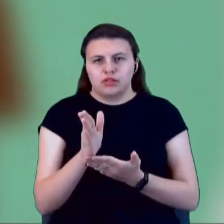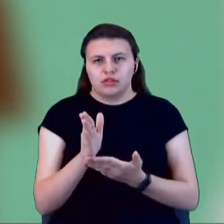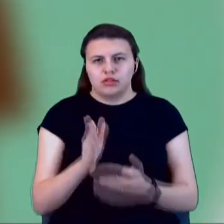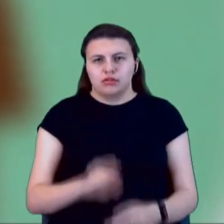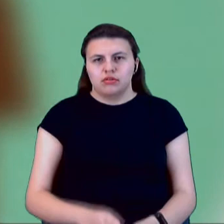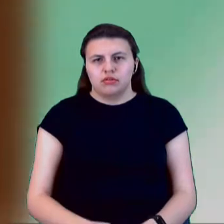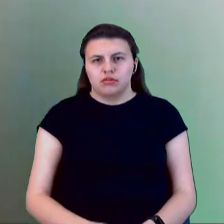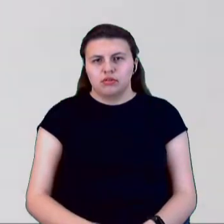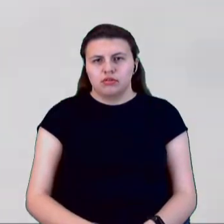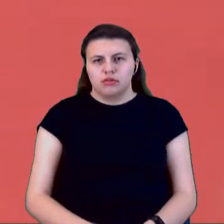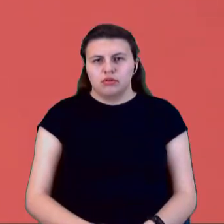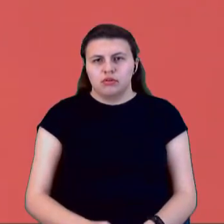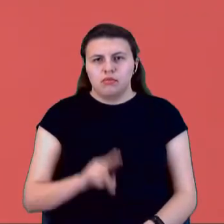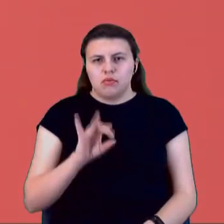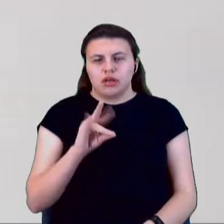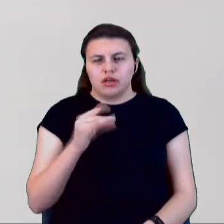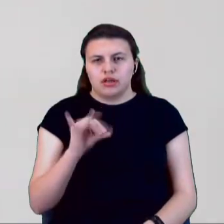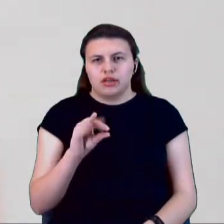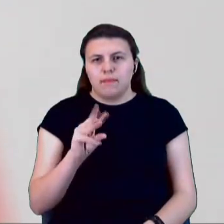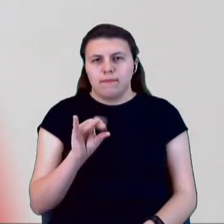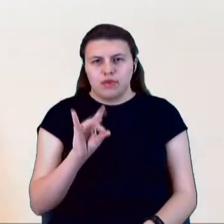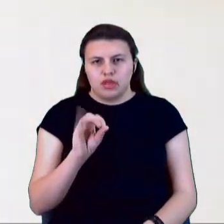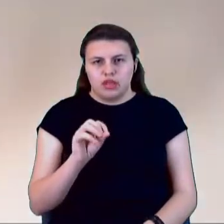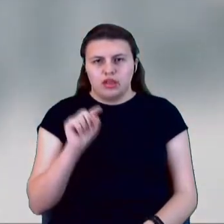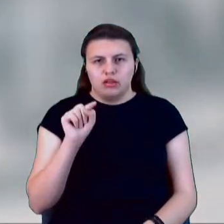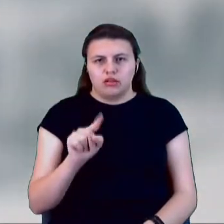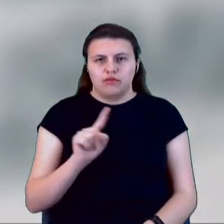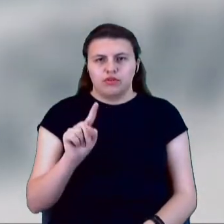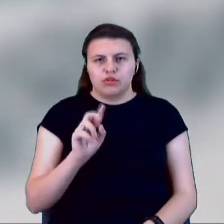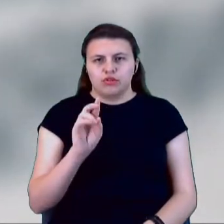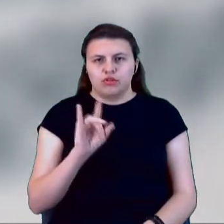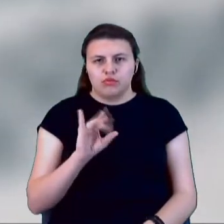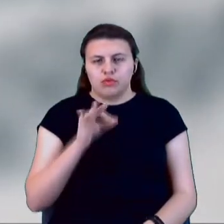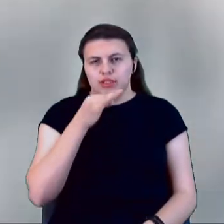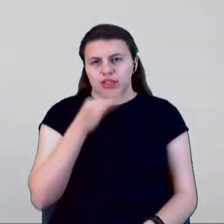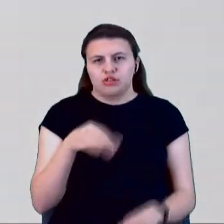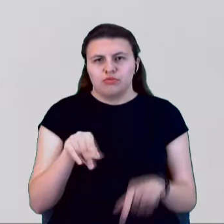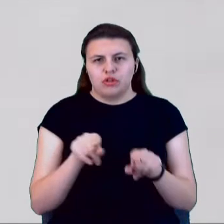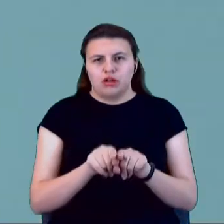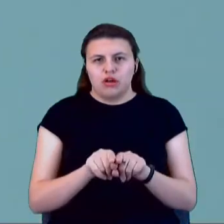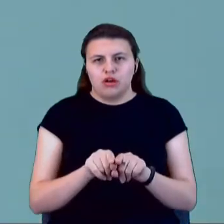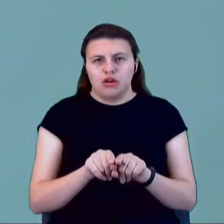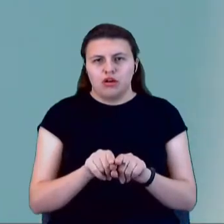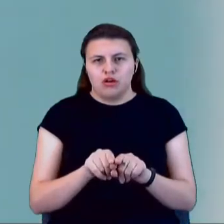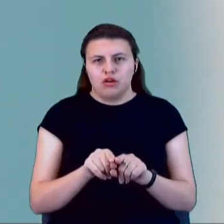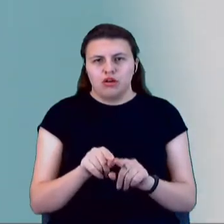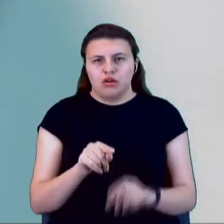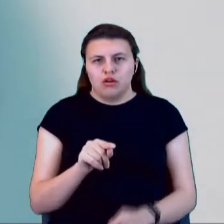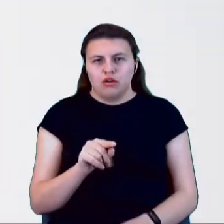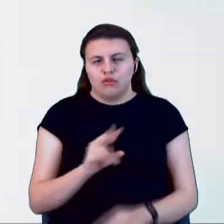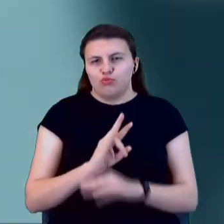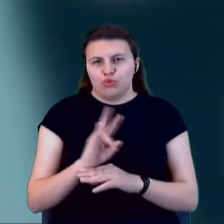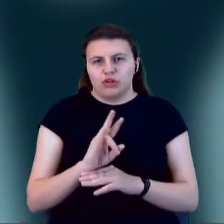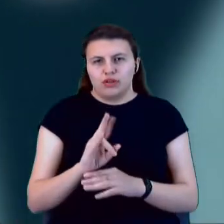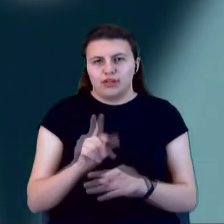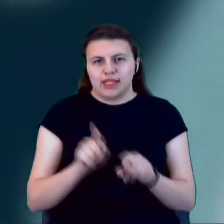По крайній мірі, для того, щоб, скажем так, ущемленные, вразливые, да, категории бизнесу